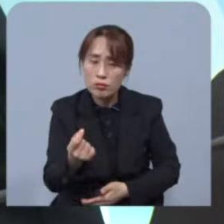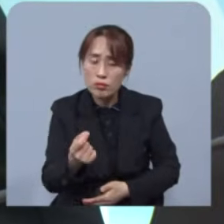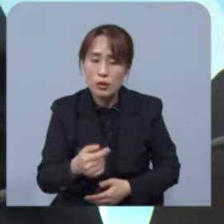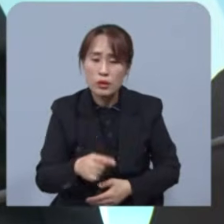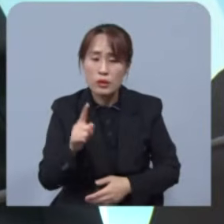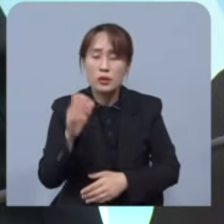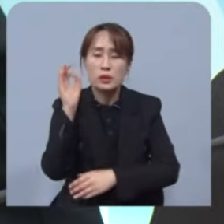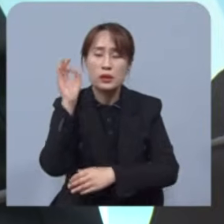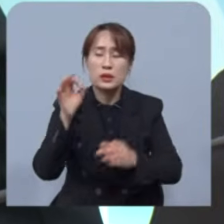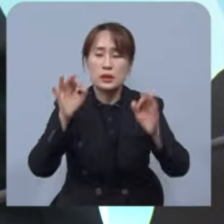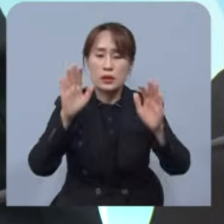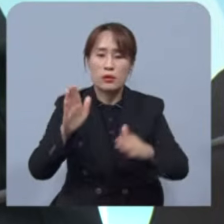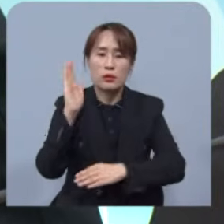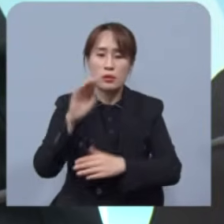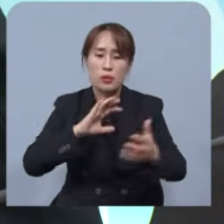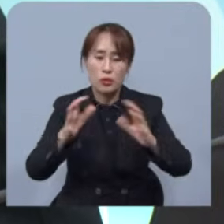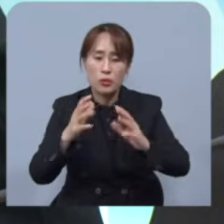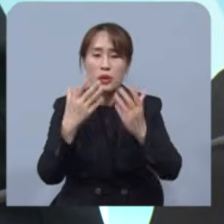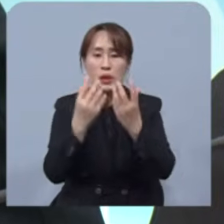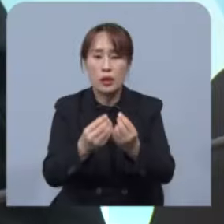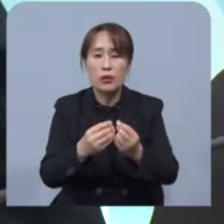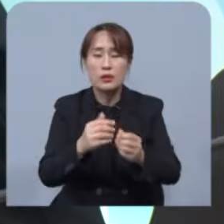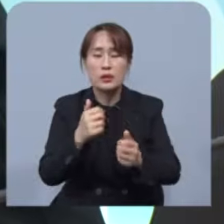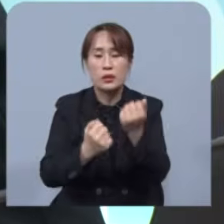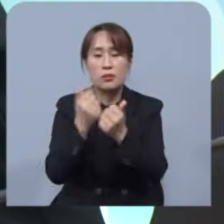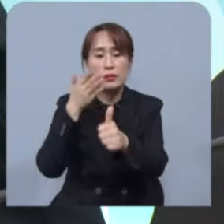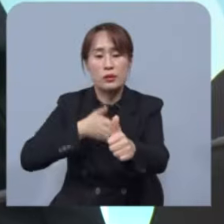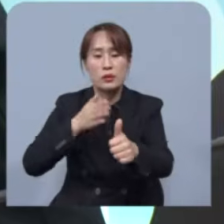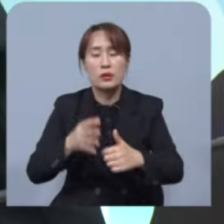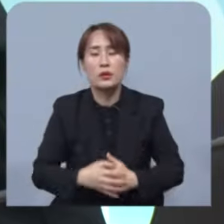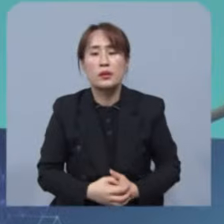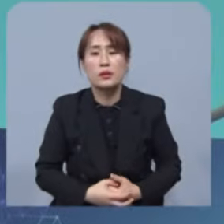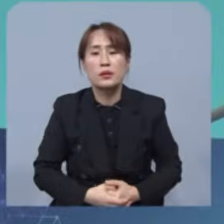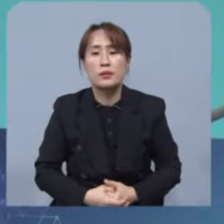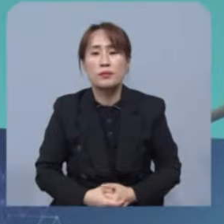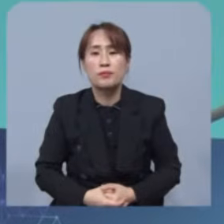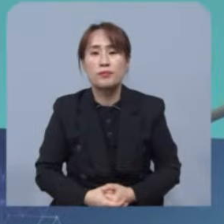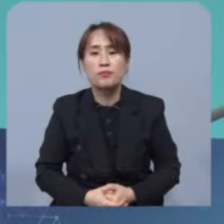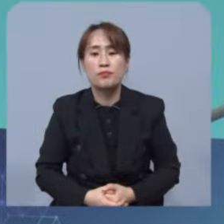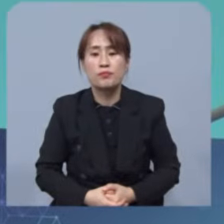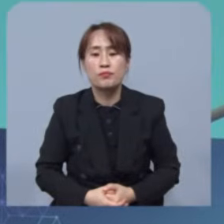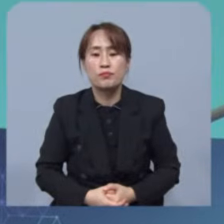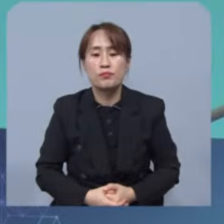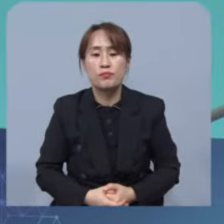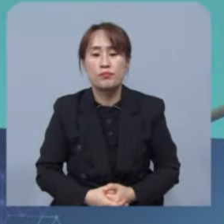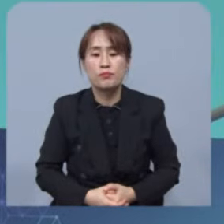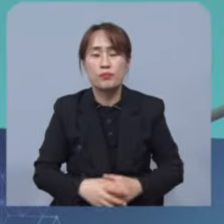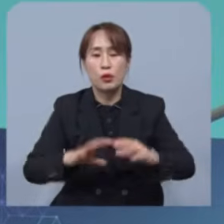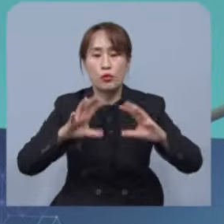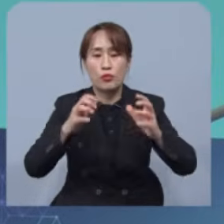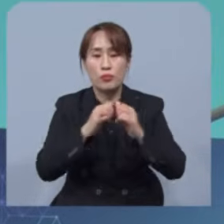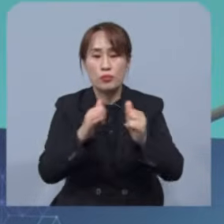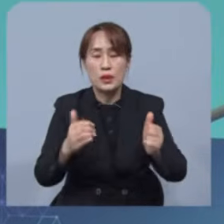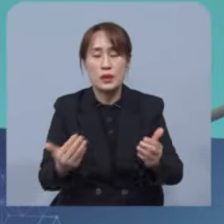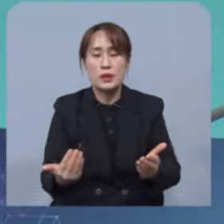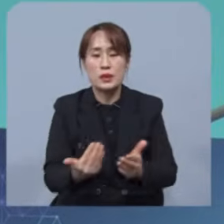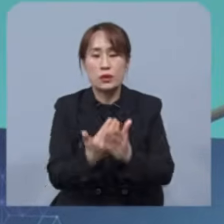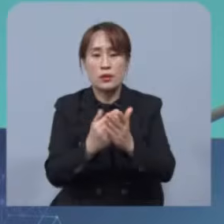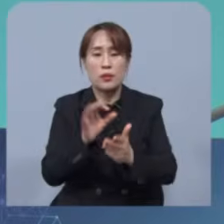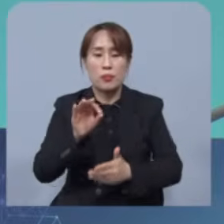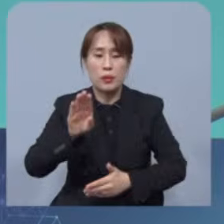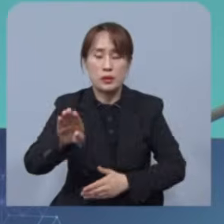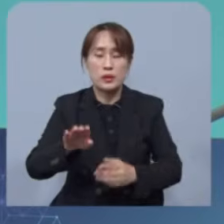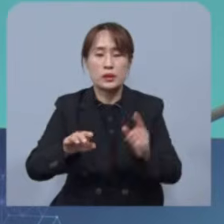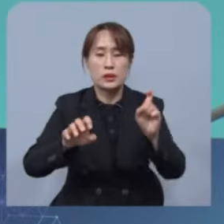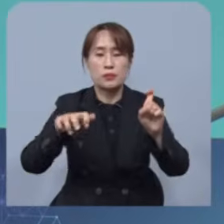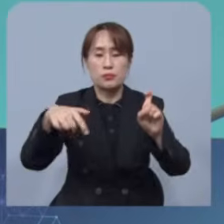얘기도 잠깐만 해주시죠. 전에 우리 논의한 거기도 한데. 일단 우리 5국 국민성장 펀드는 한 10조